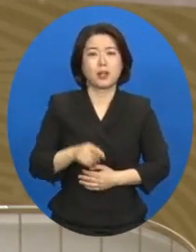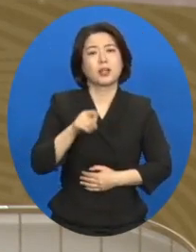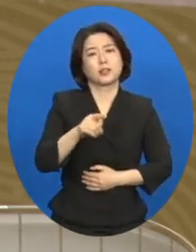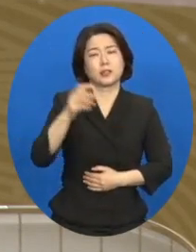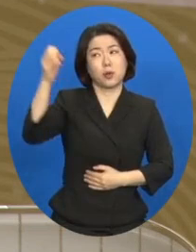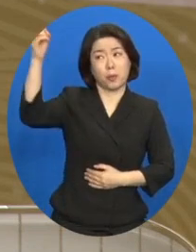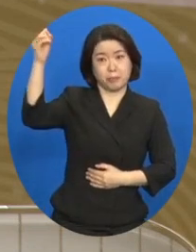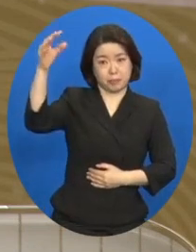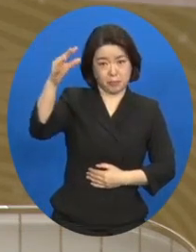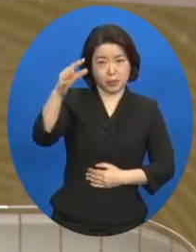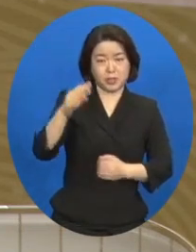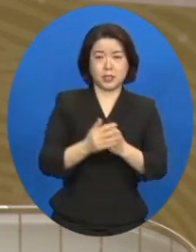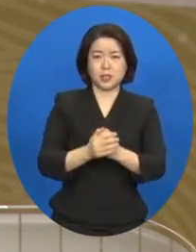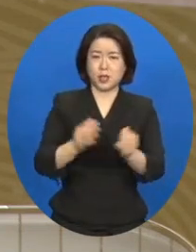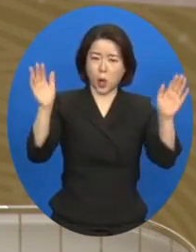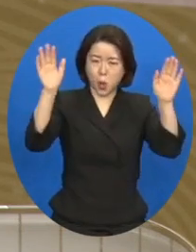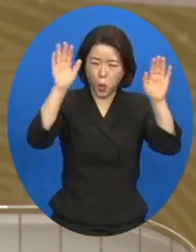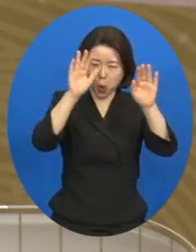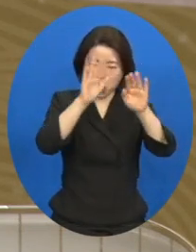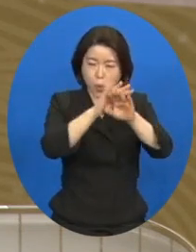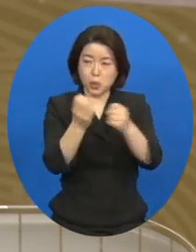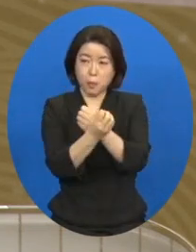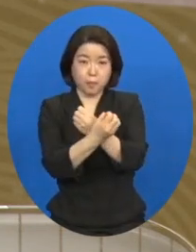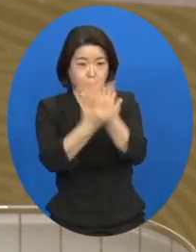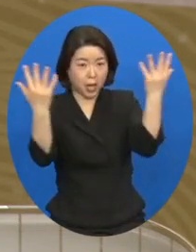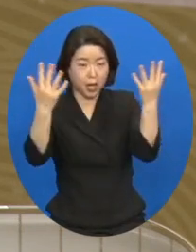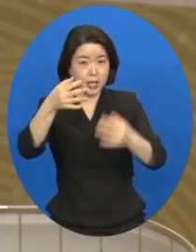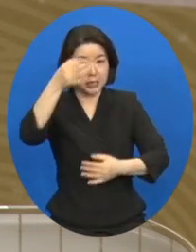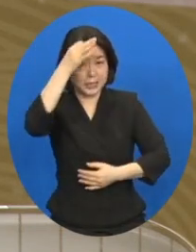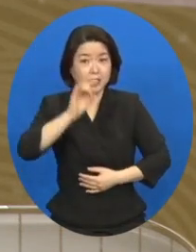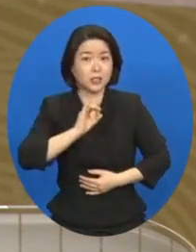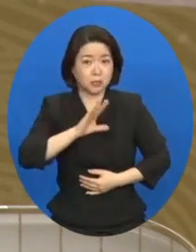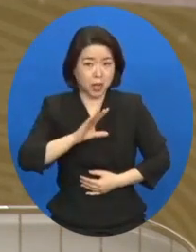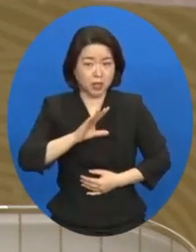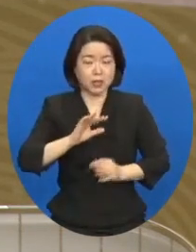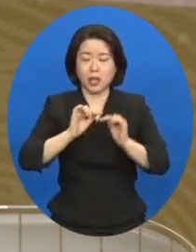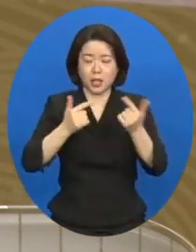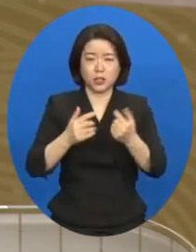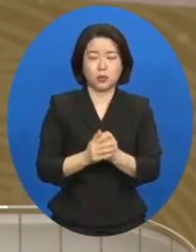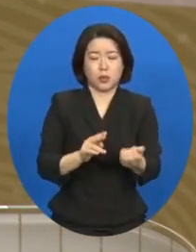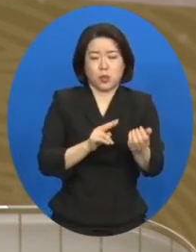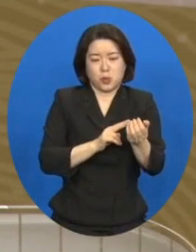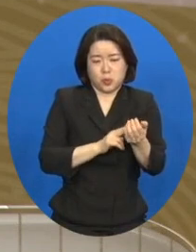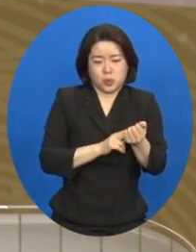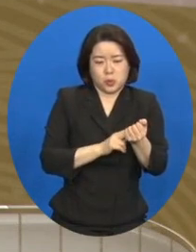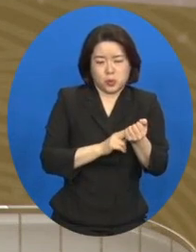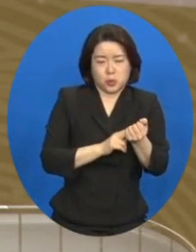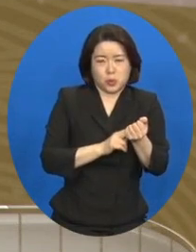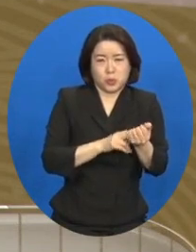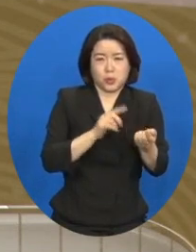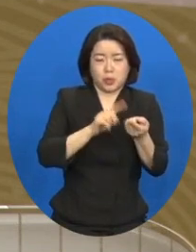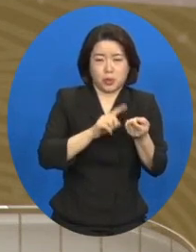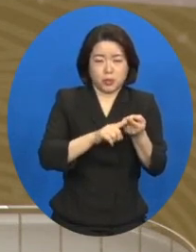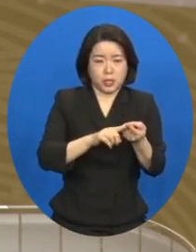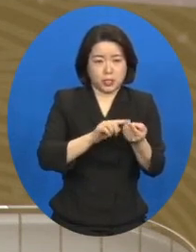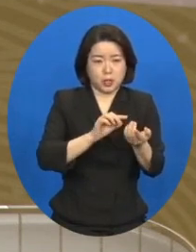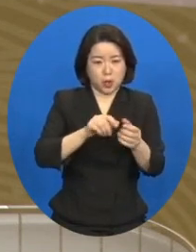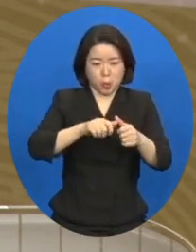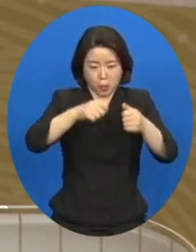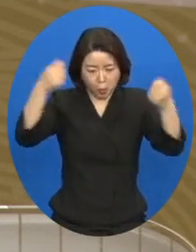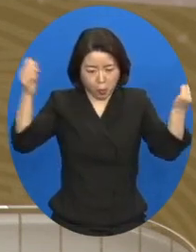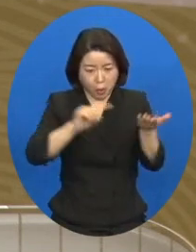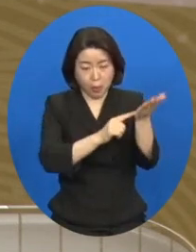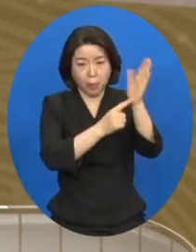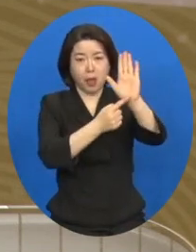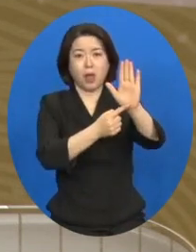빛이 어둠을 밝혀주는 기능만 하는 게 아니고 숨겨지고 감추어졌던 것도 드러내는